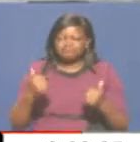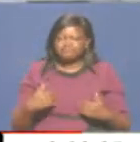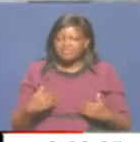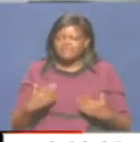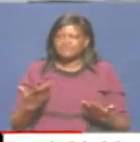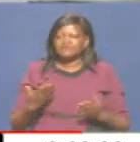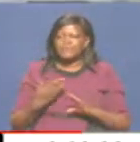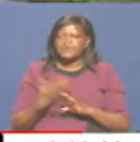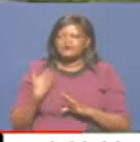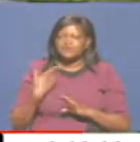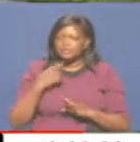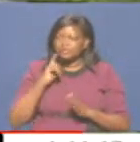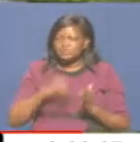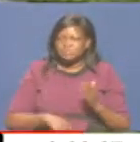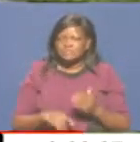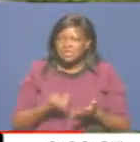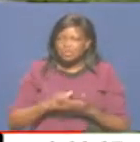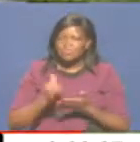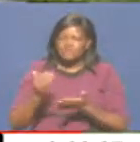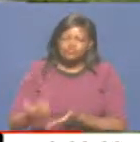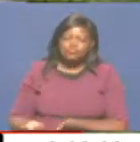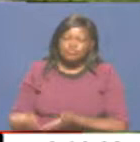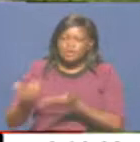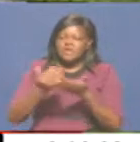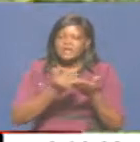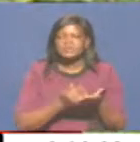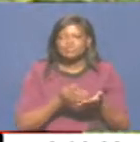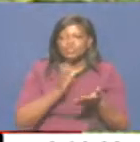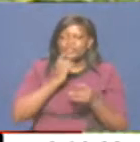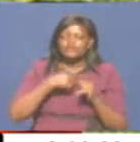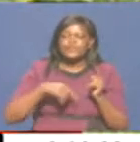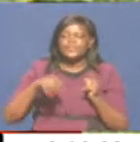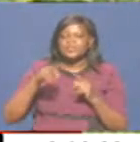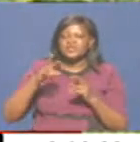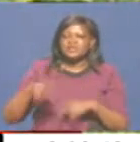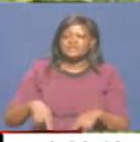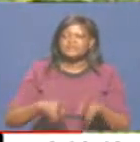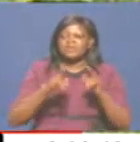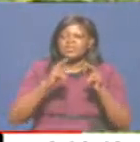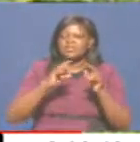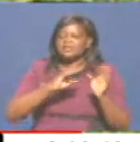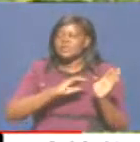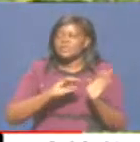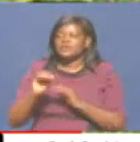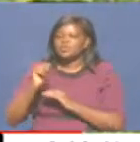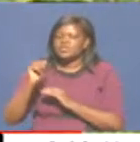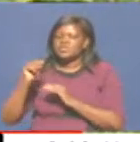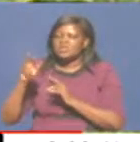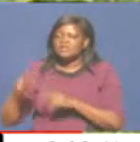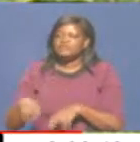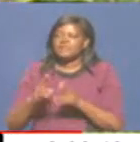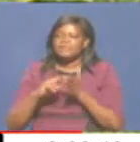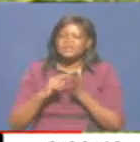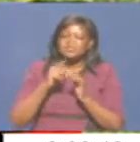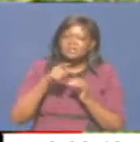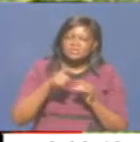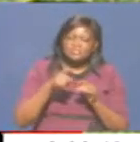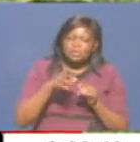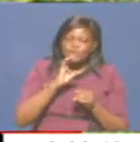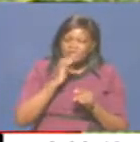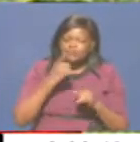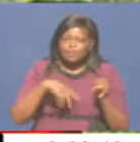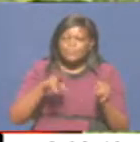nimekwambia, imeconnect maji ya hii Nyamindi, inapeleka kwa mto ingine inaitwa Dhiva. Kwa hivyo hii maji ya Nyamindi, tutakuwa tukipewa